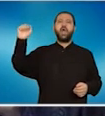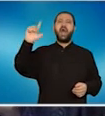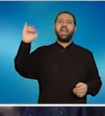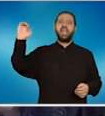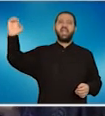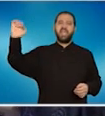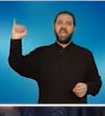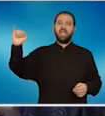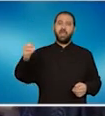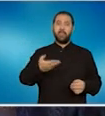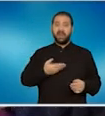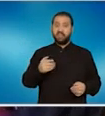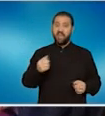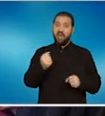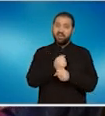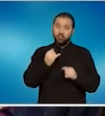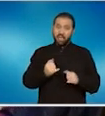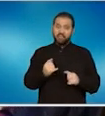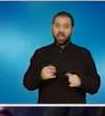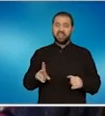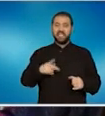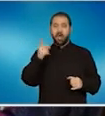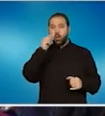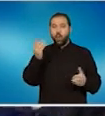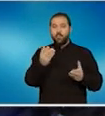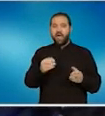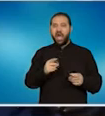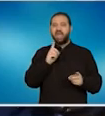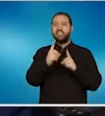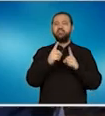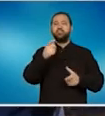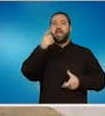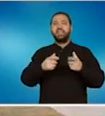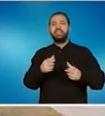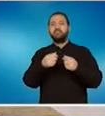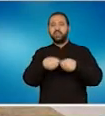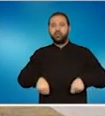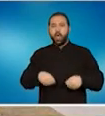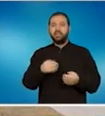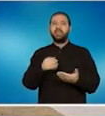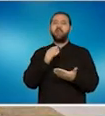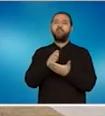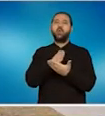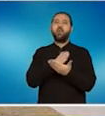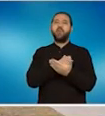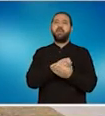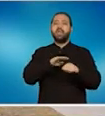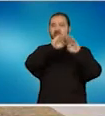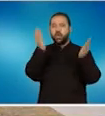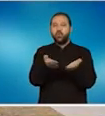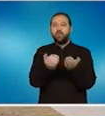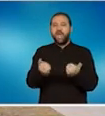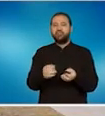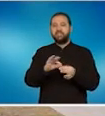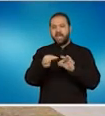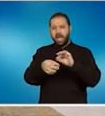redat, a repus înaintea ochilor tuturor celor care aveau dita mai pătura exact. peste